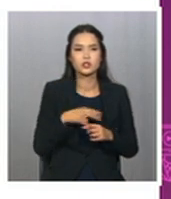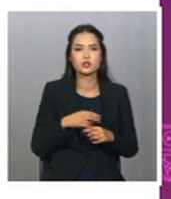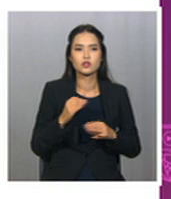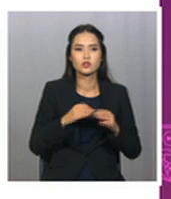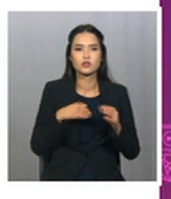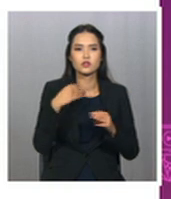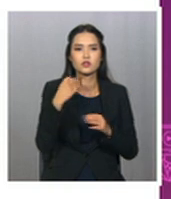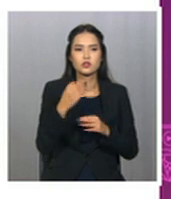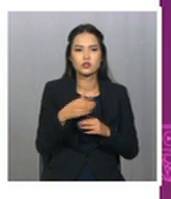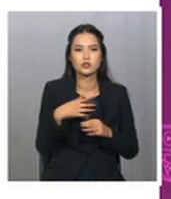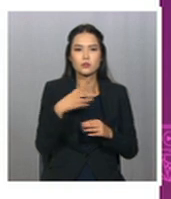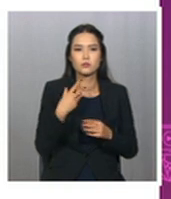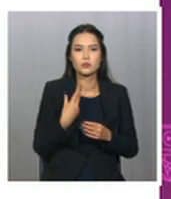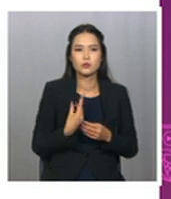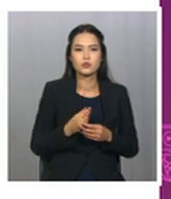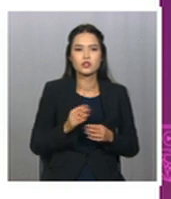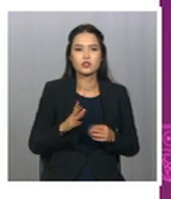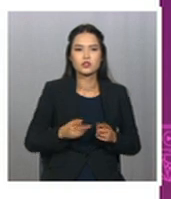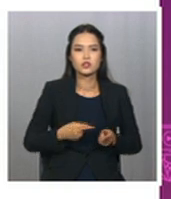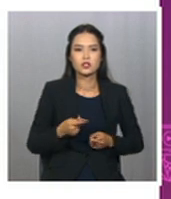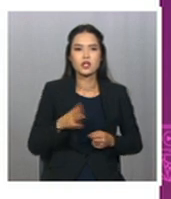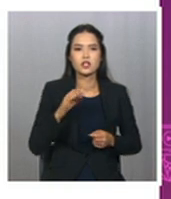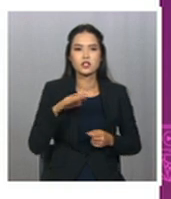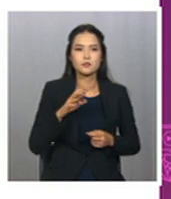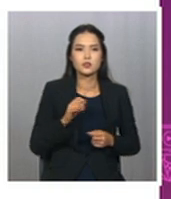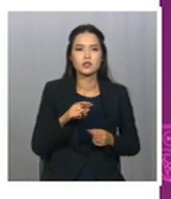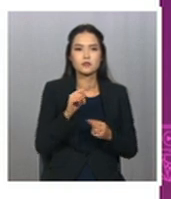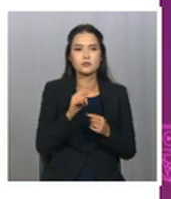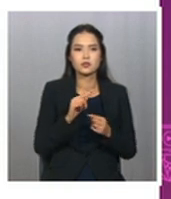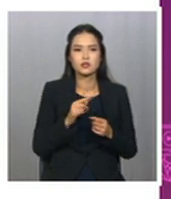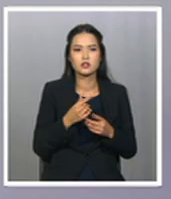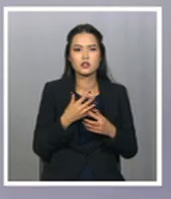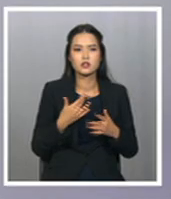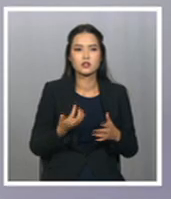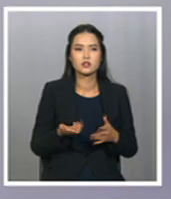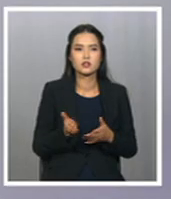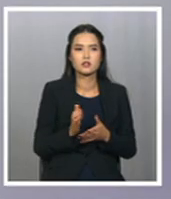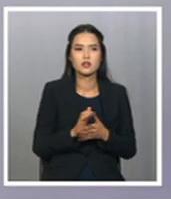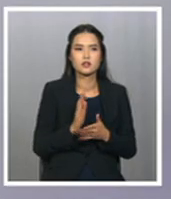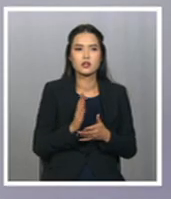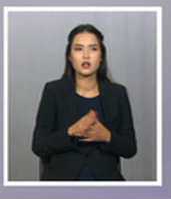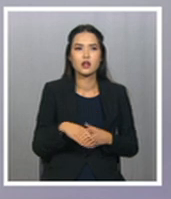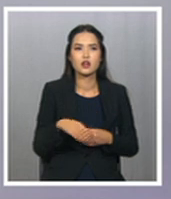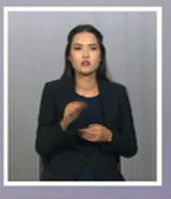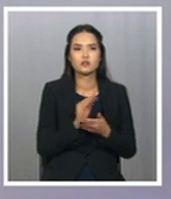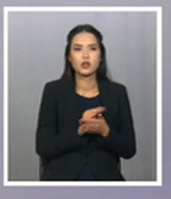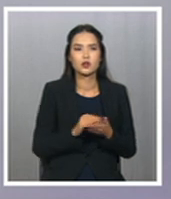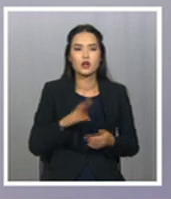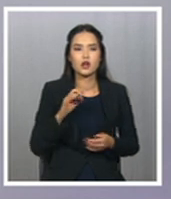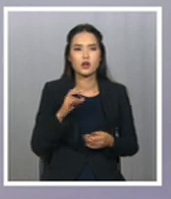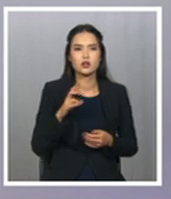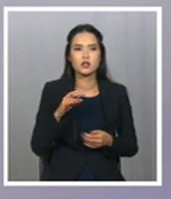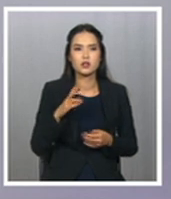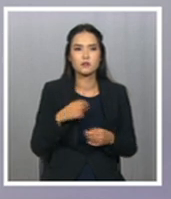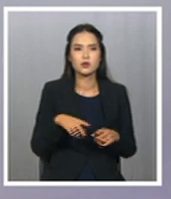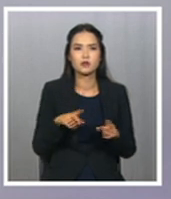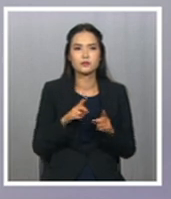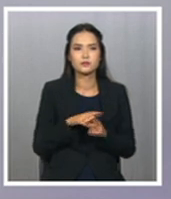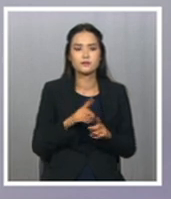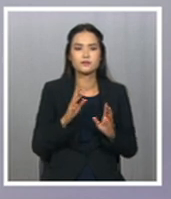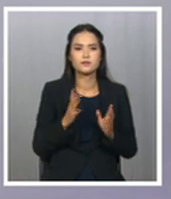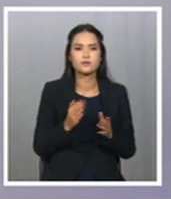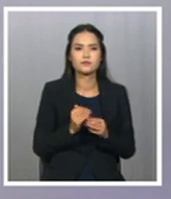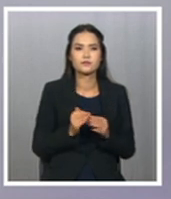үстемтап өкілдерінің жиынтық, типтік белгілері танылады. Жазушы Құнанбай бейнесі арқылы ескі дәуірдің өтіп